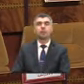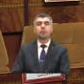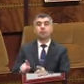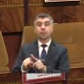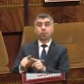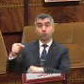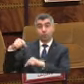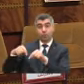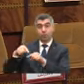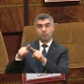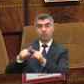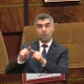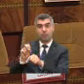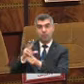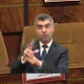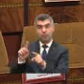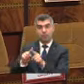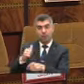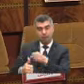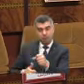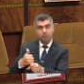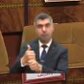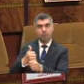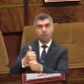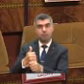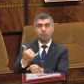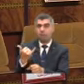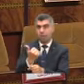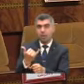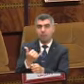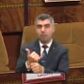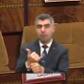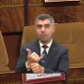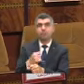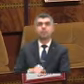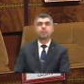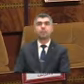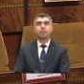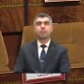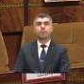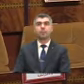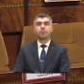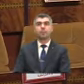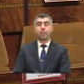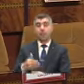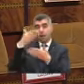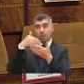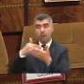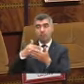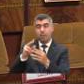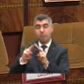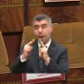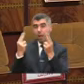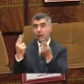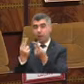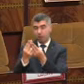مرحبا في هذه السنه لها واحد الخصوصيه ولها واحد البعد انساني، انه هاد المغاربه العالم